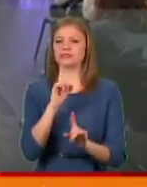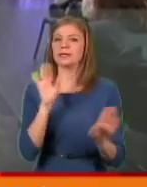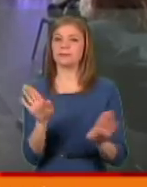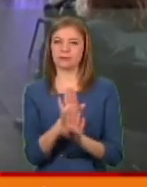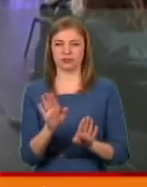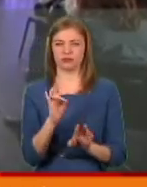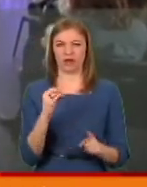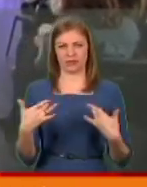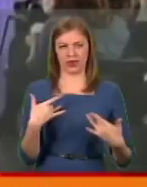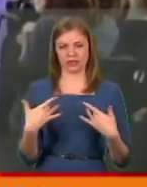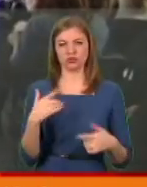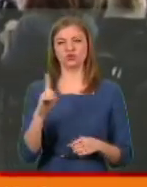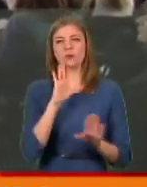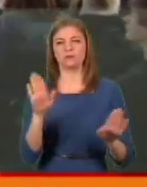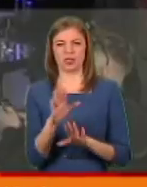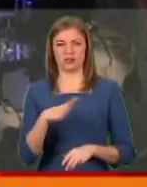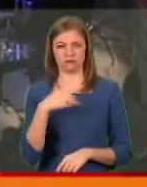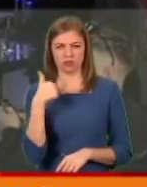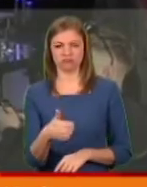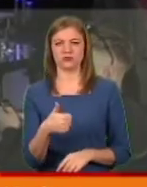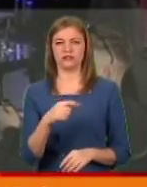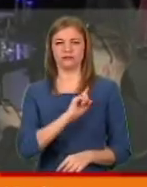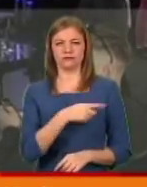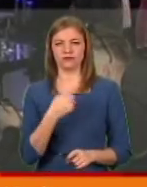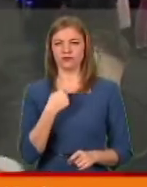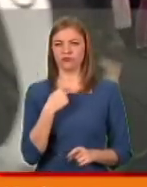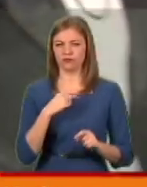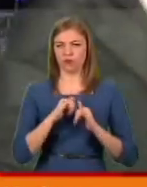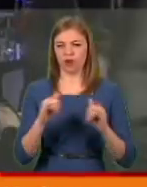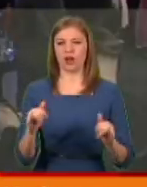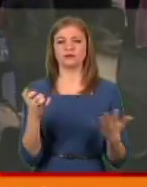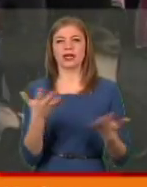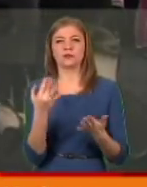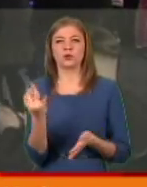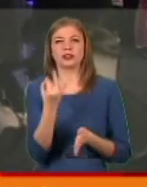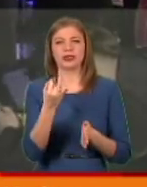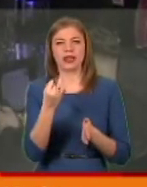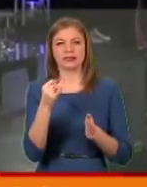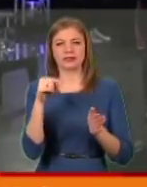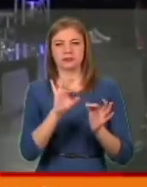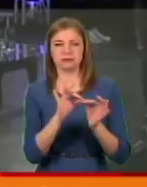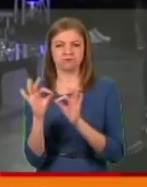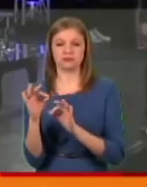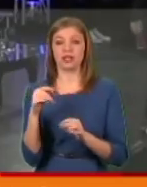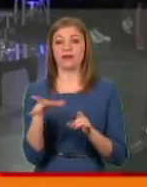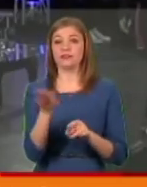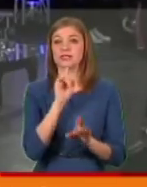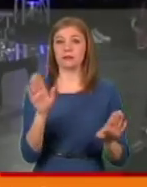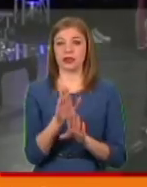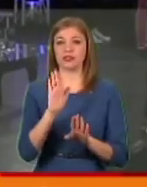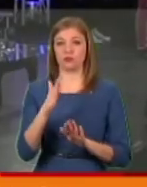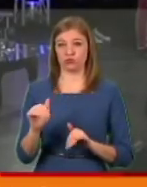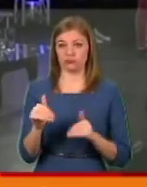пісню, а не артиста. Щоб пісня була крепкою, вокальною, з якимись своїми цікавими і смілими рішеннями. Всі пісні, які будуть